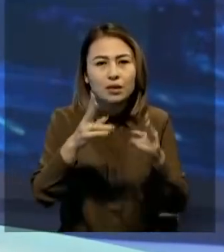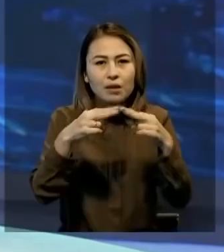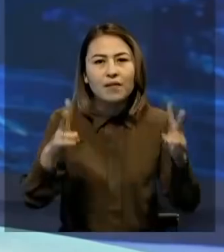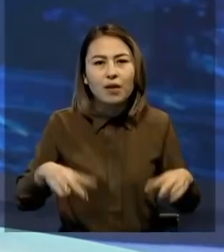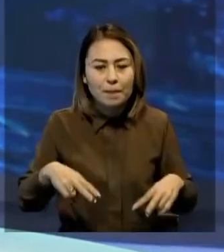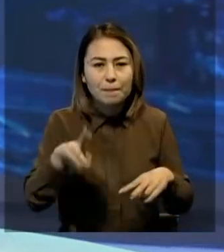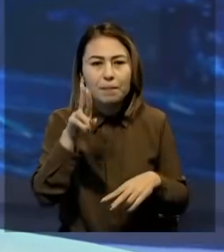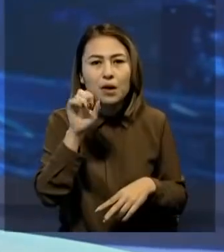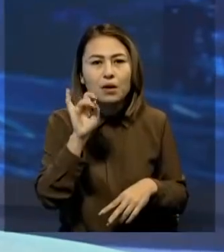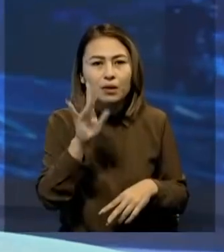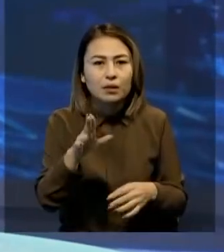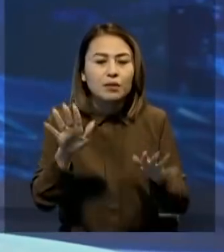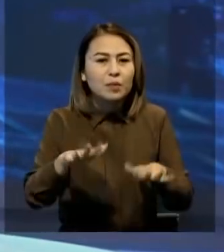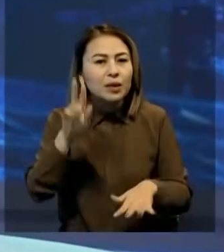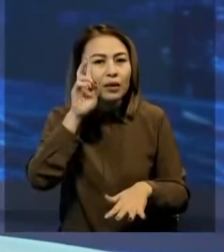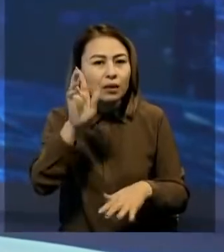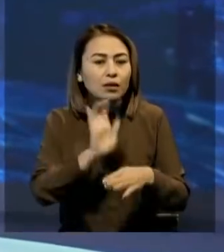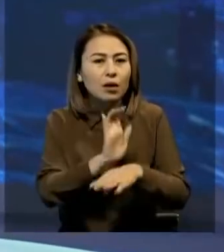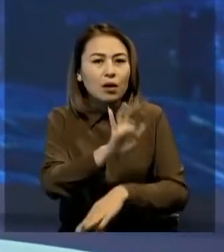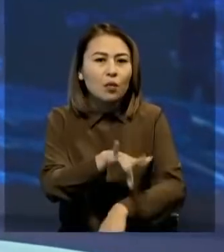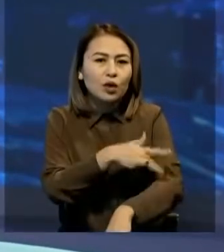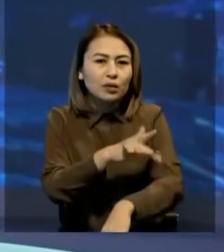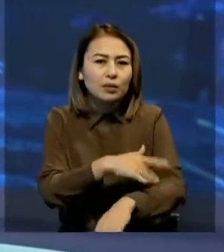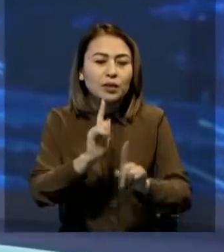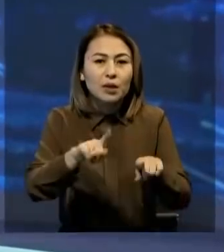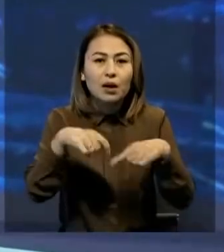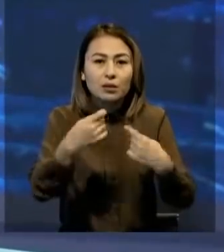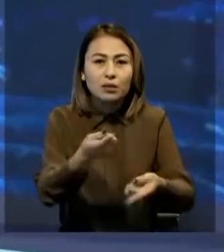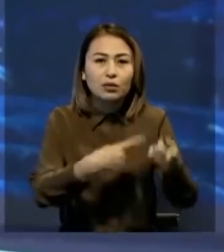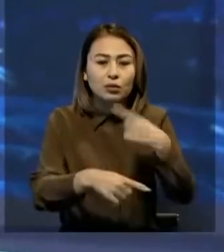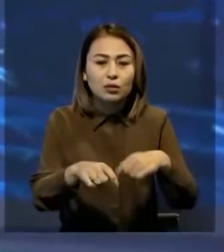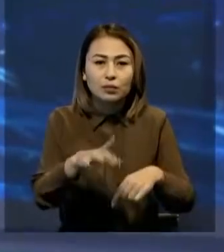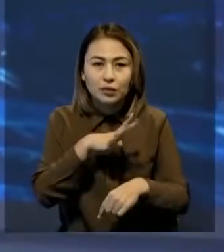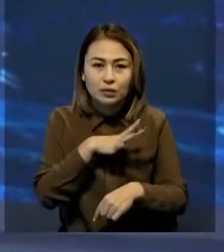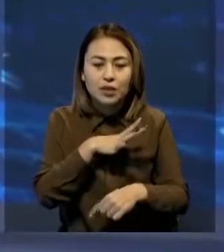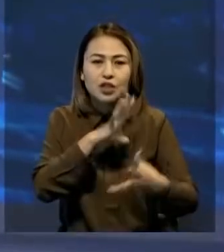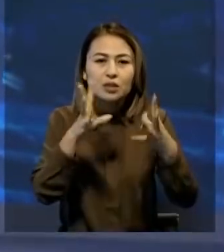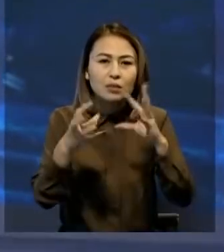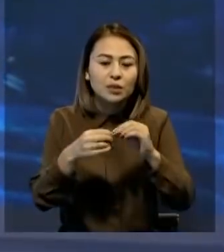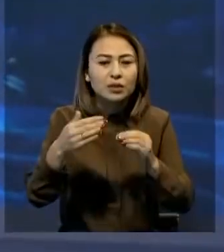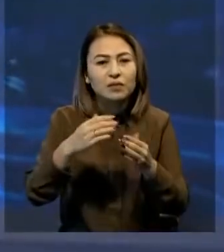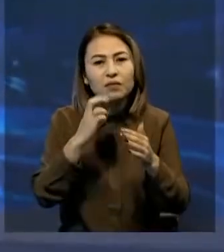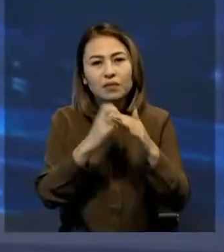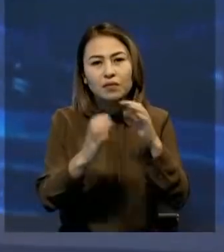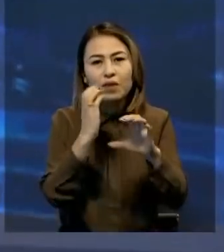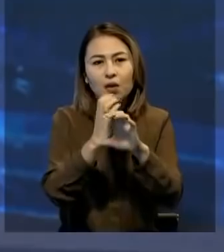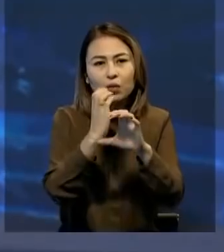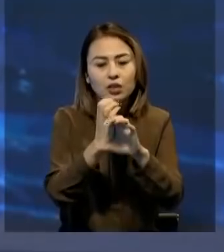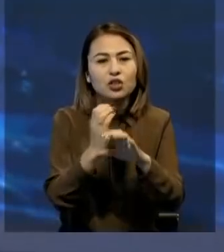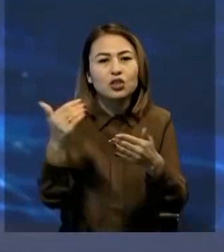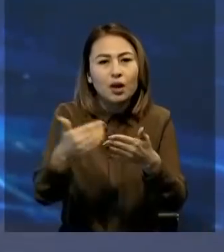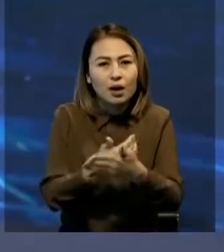трамвай паркі жеке қолдан мемлекеттің қарамағына өтіп, коммуналдық мекеме болып қайта құрылған. Нәтижесінде былтырдан бері